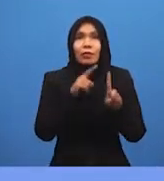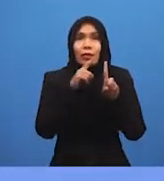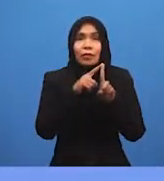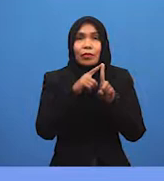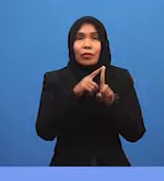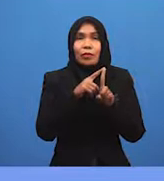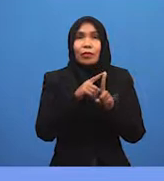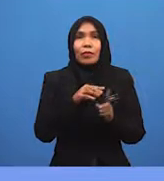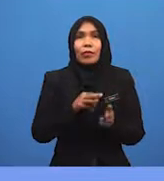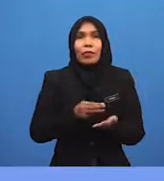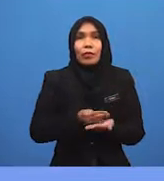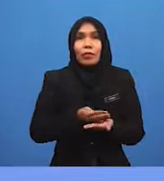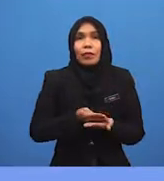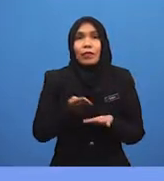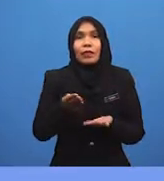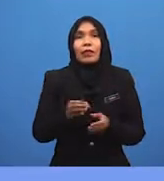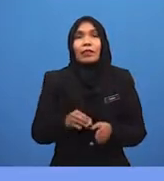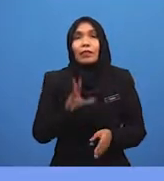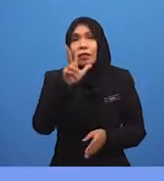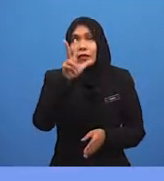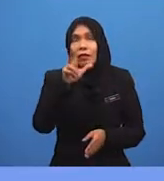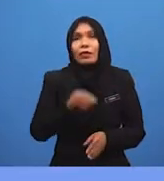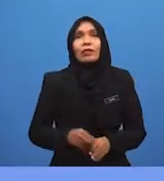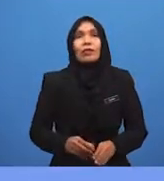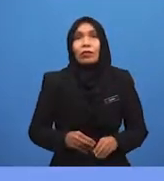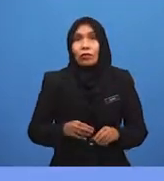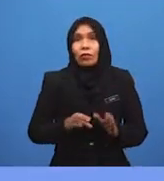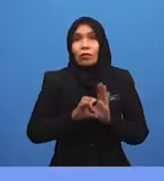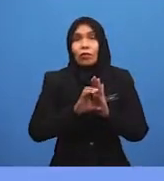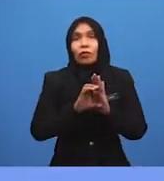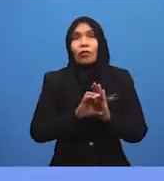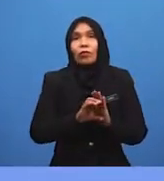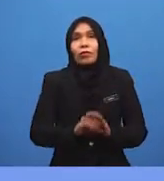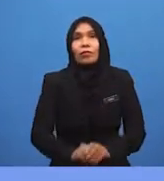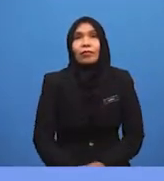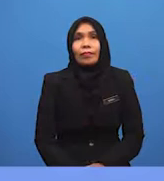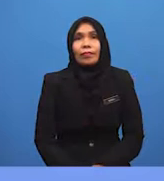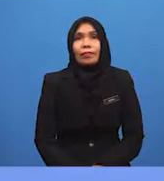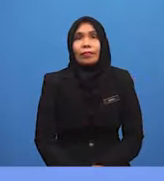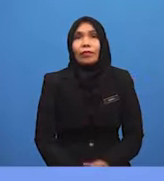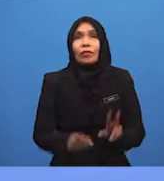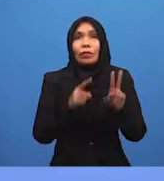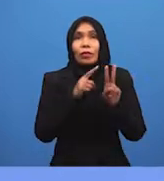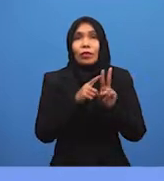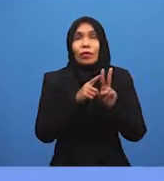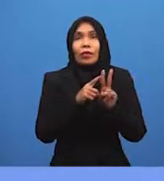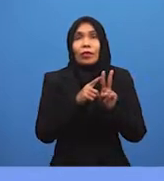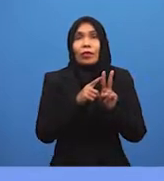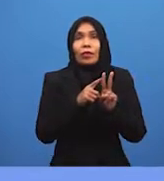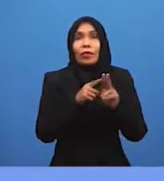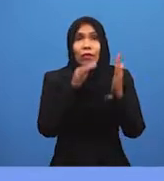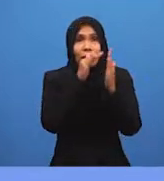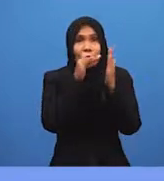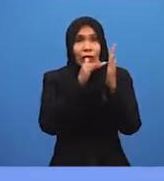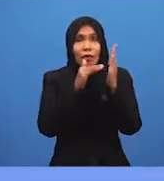contoh pertuturan dan perlakuan sopan terhadap warga sekolah. Kedua,